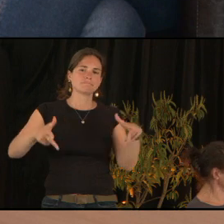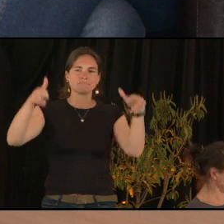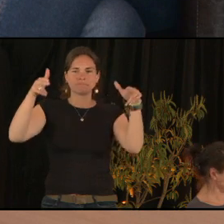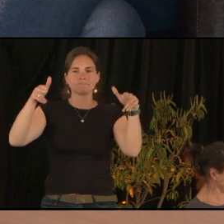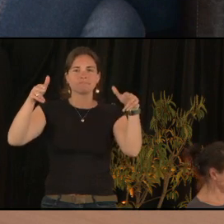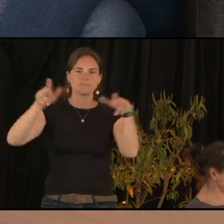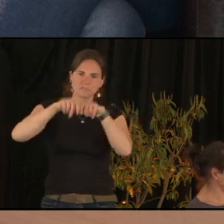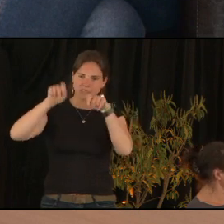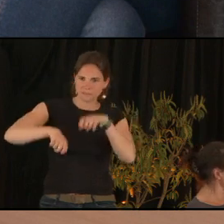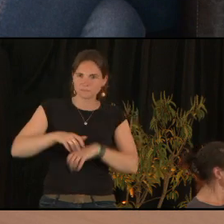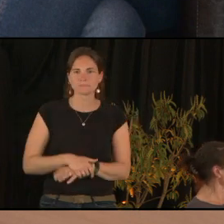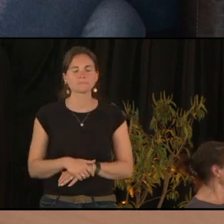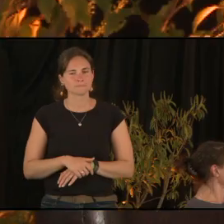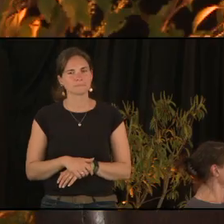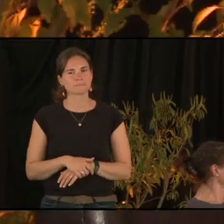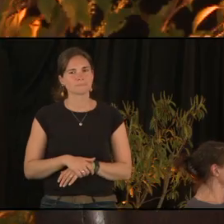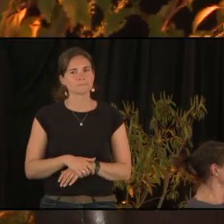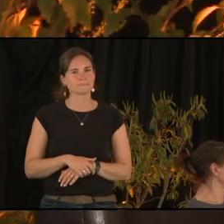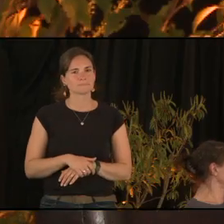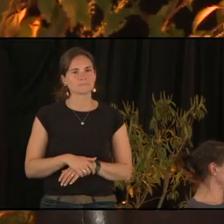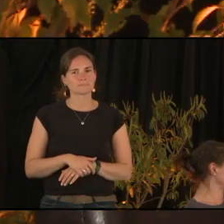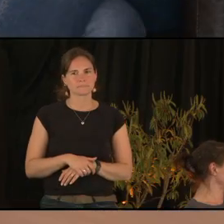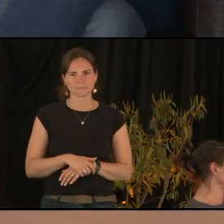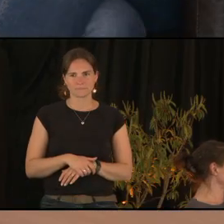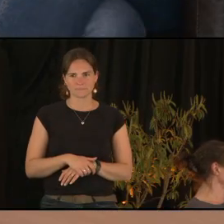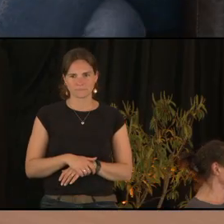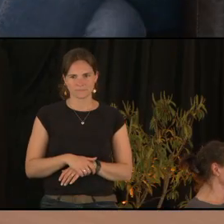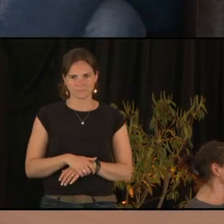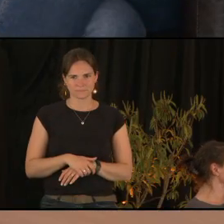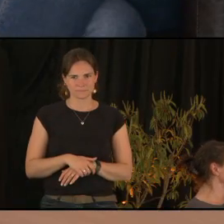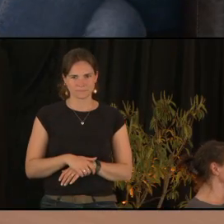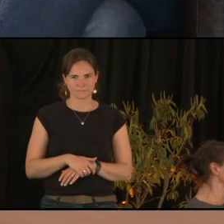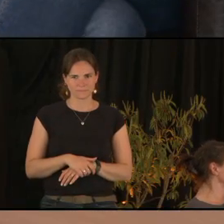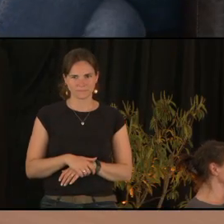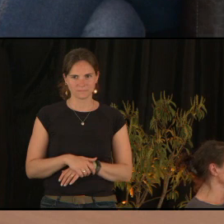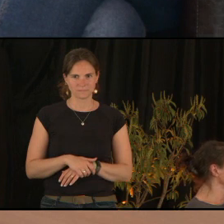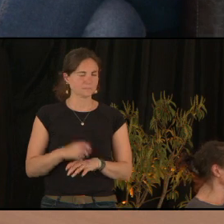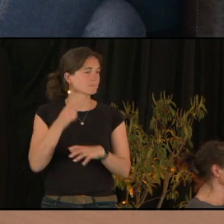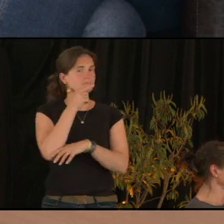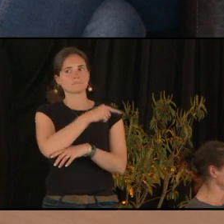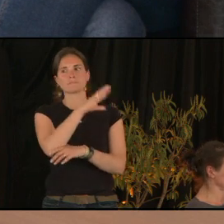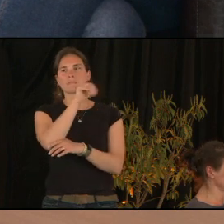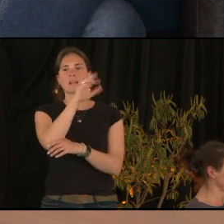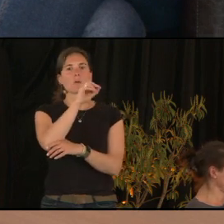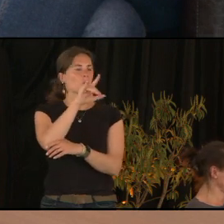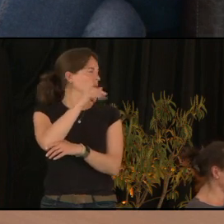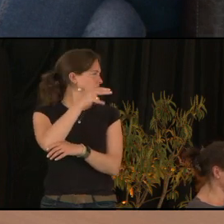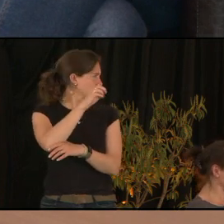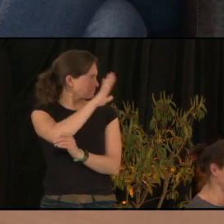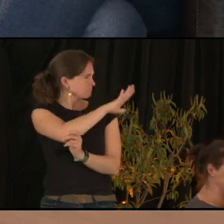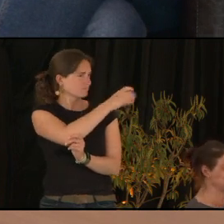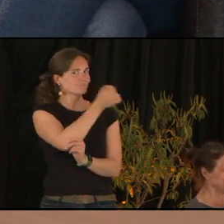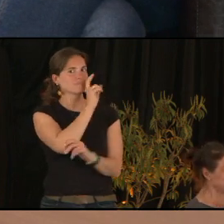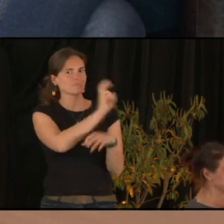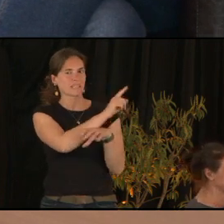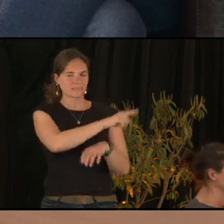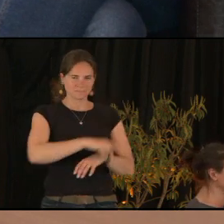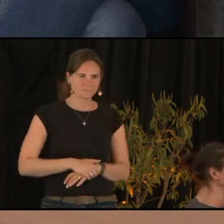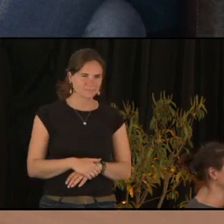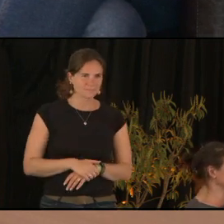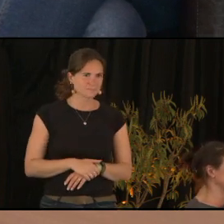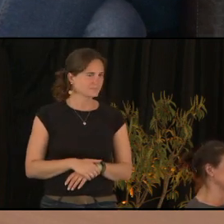peu la mort et la vie, ça passe d'un côté et de l'autre, et c'est pareil, on a l'impression. Et c'est pour ça aussi qu'il y a ces disparitions aussi dans le